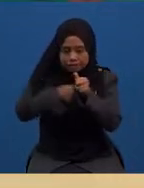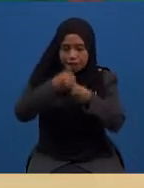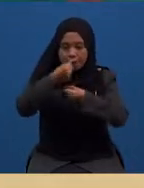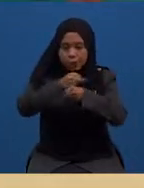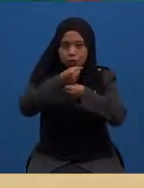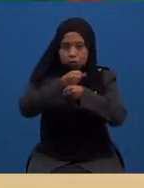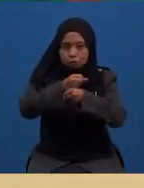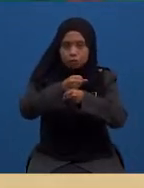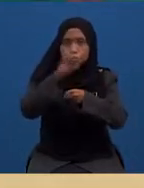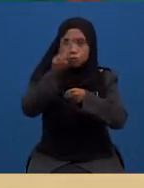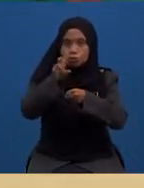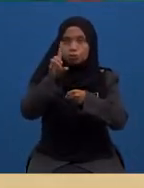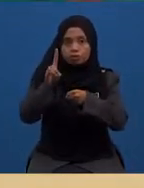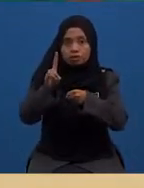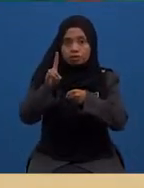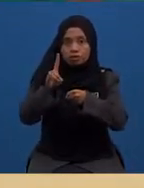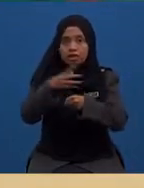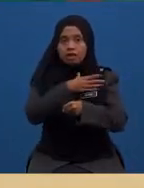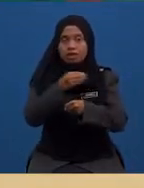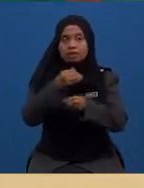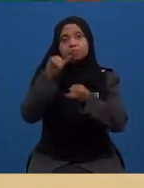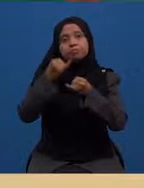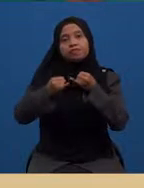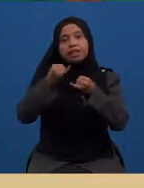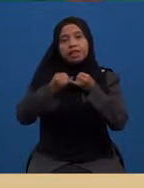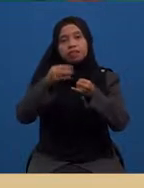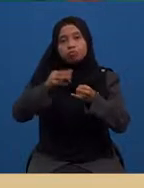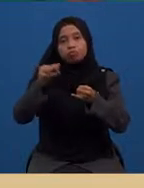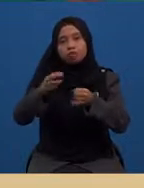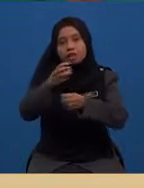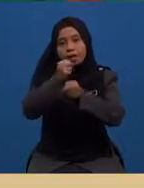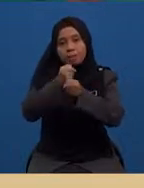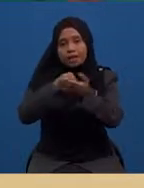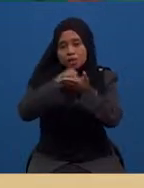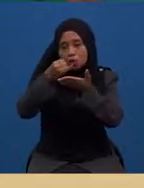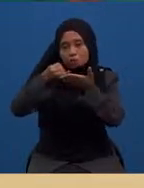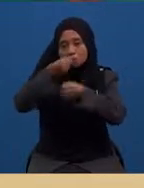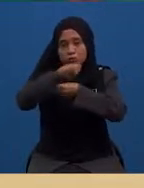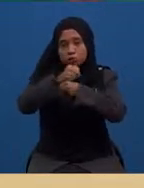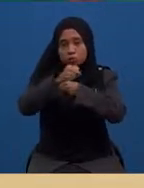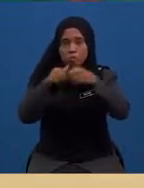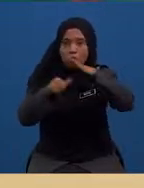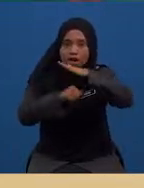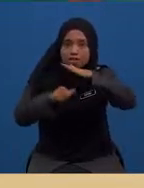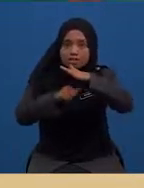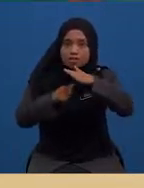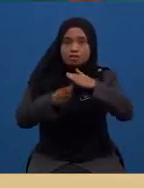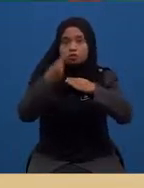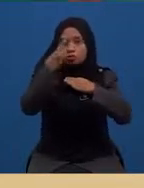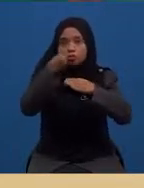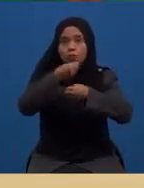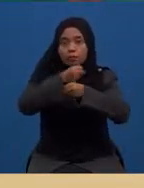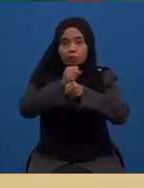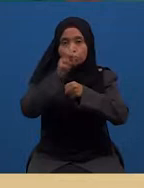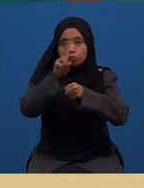bentuk-bentuk dua dimensi dan akhir sekali murid dapat melukis bentuk asas bagi bentuk dua